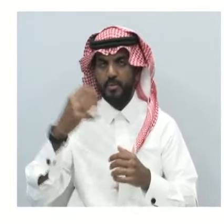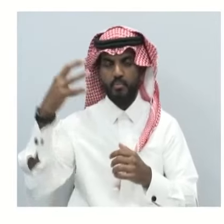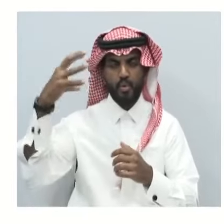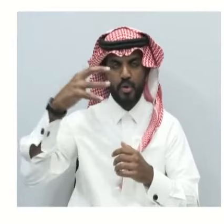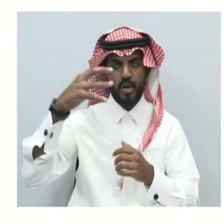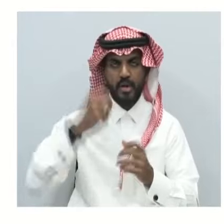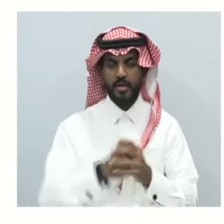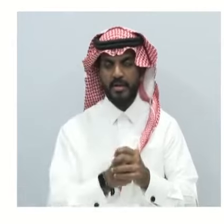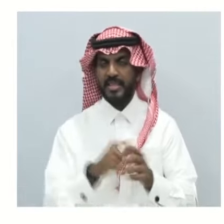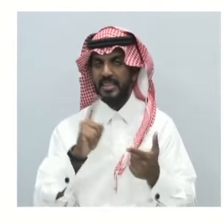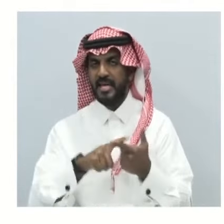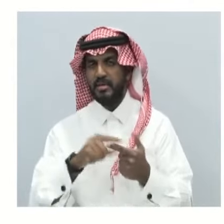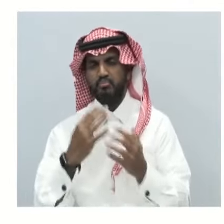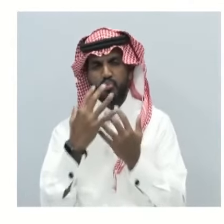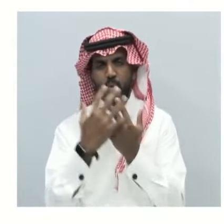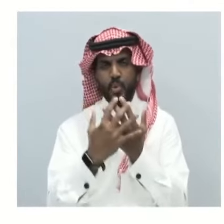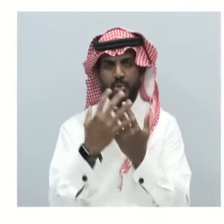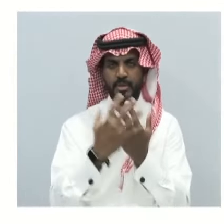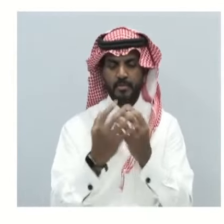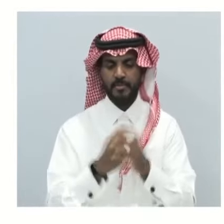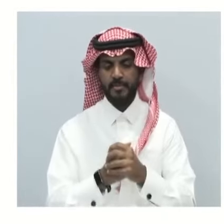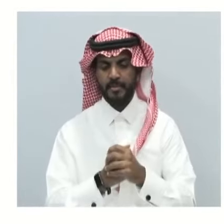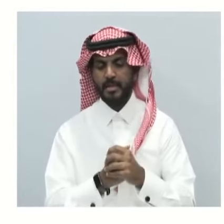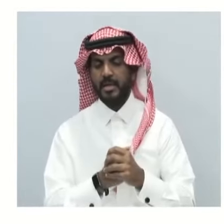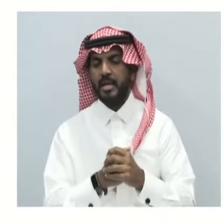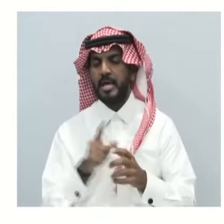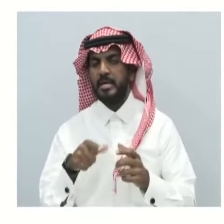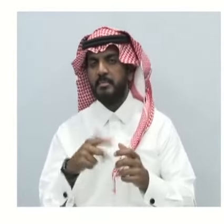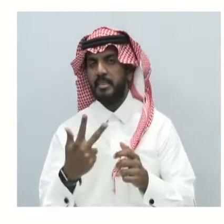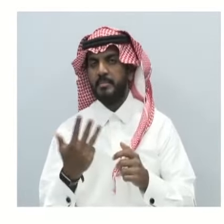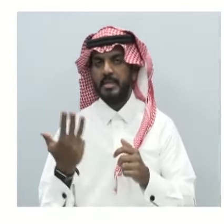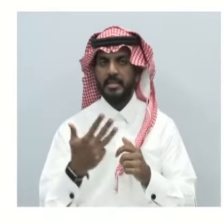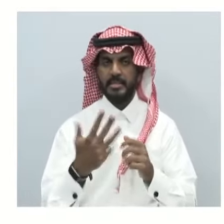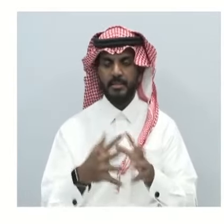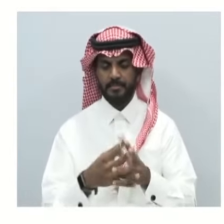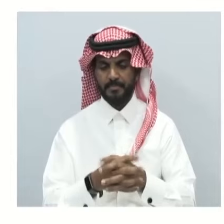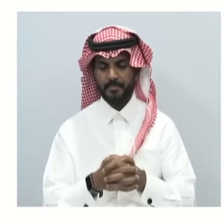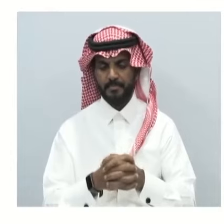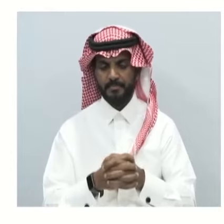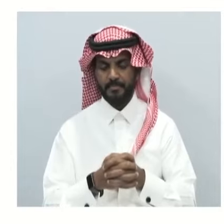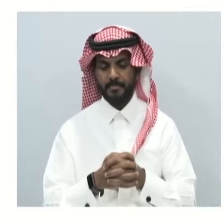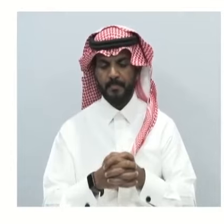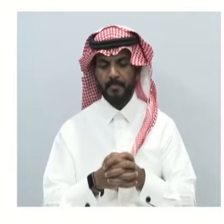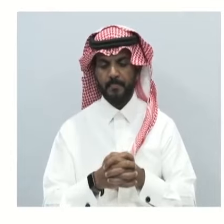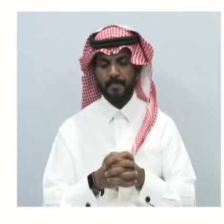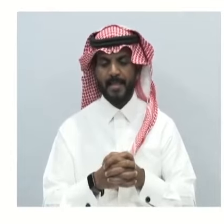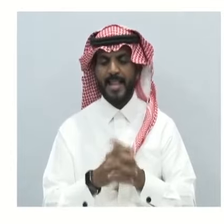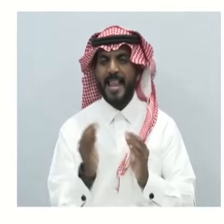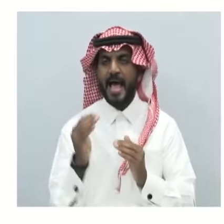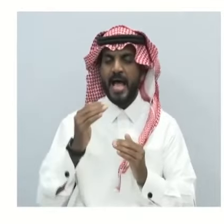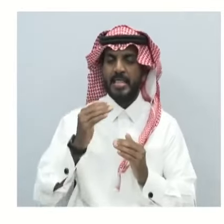والنصف الاخر معتمد في الايام ما بين ثمانيه الى تسعه بعد ذلك